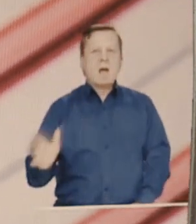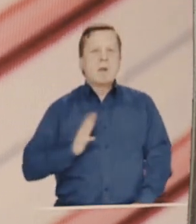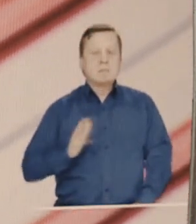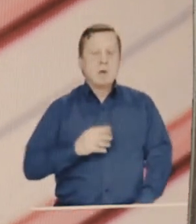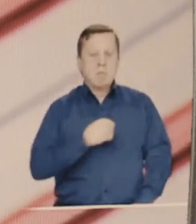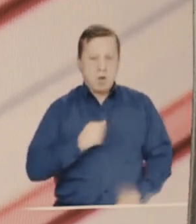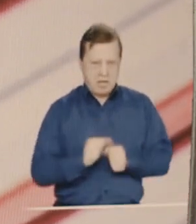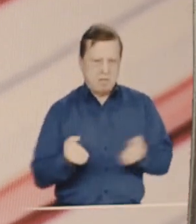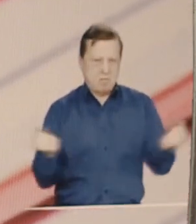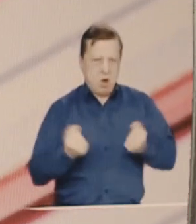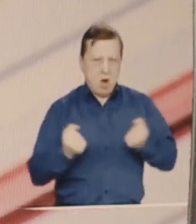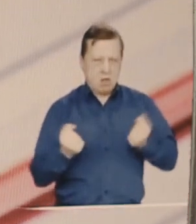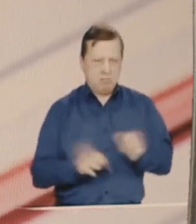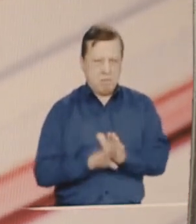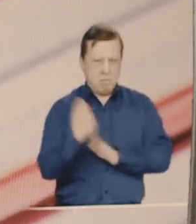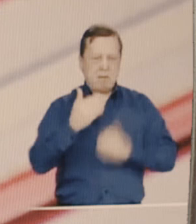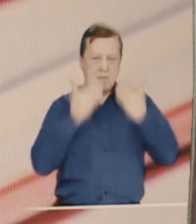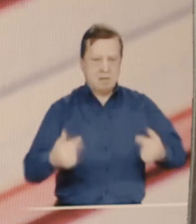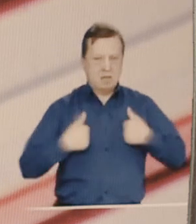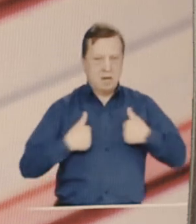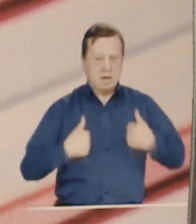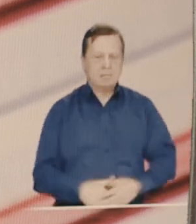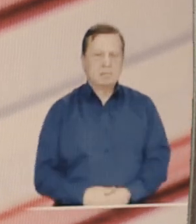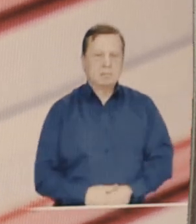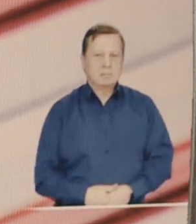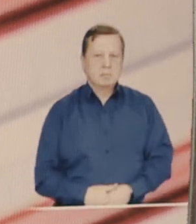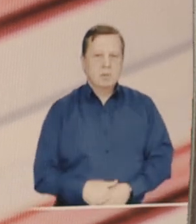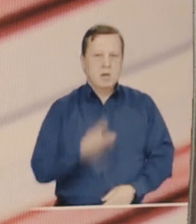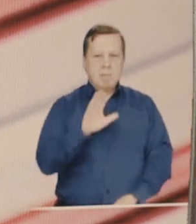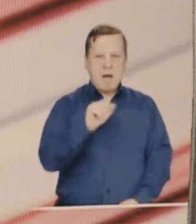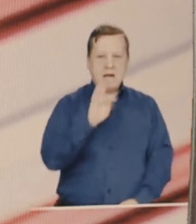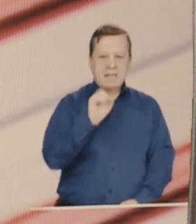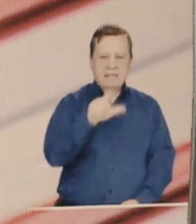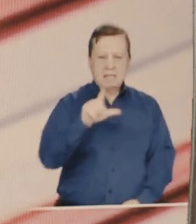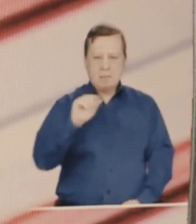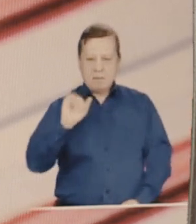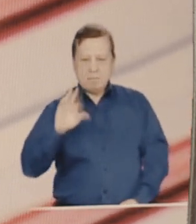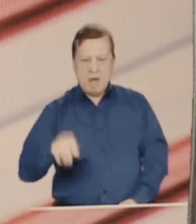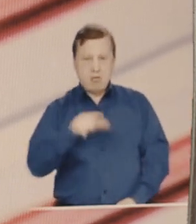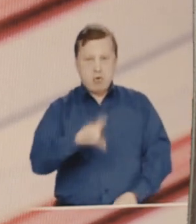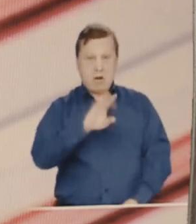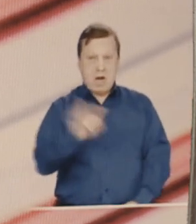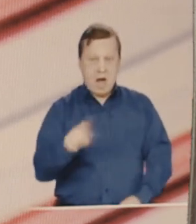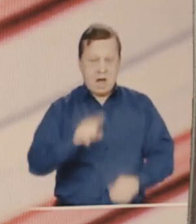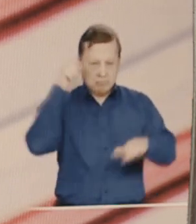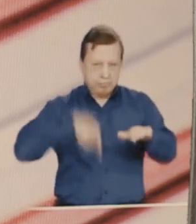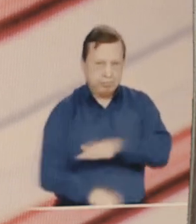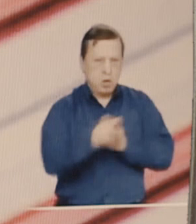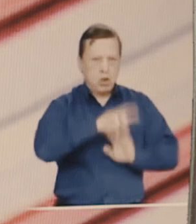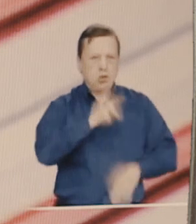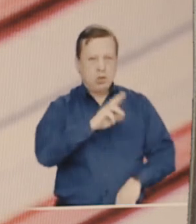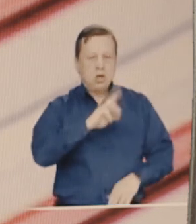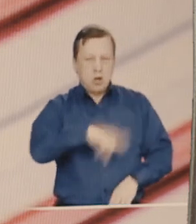naszych oczach i to są moje działania także. To Baltic Pipe, gazociąg, którym będzie biegł gaz z szelfu norweskiego do Polski,